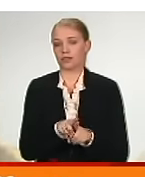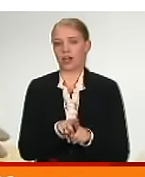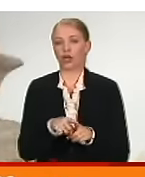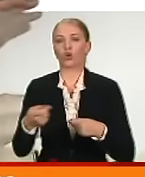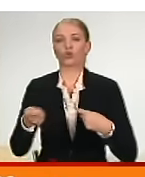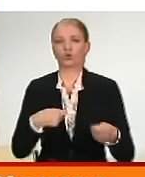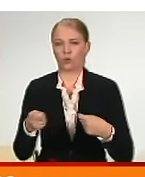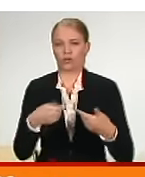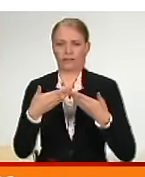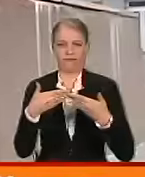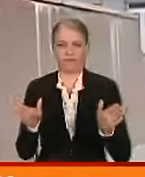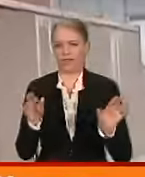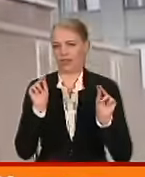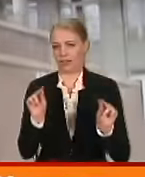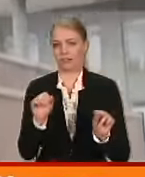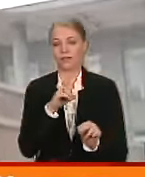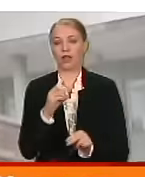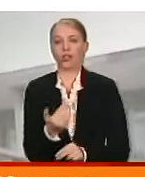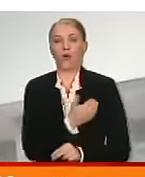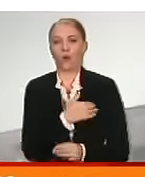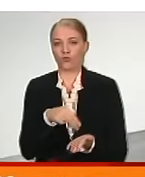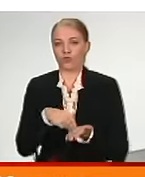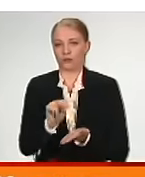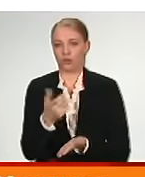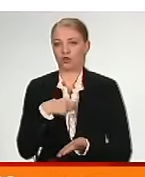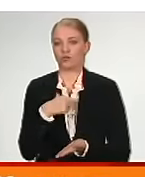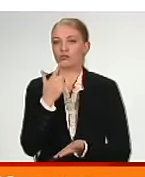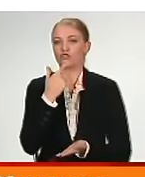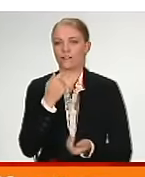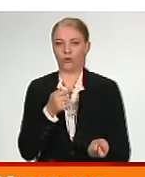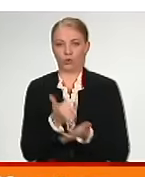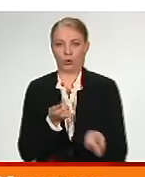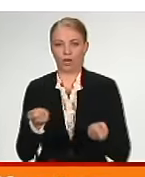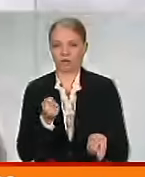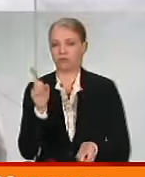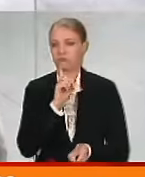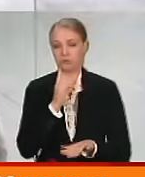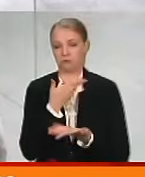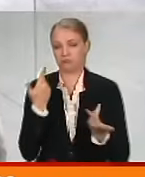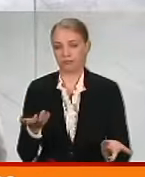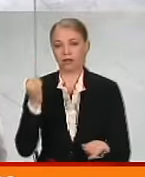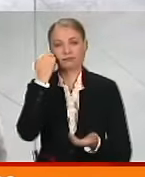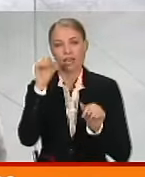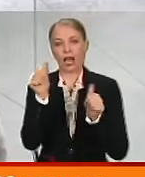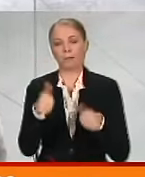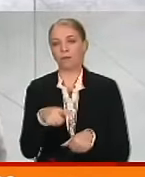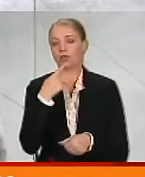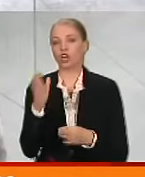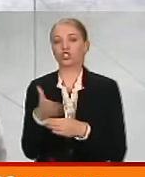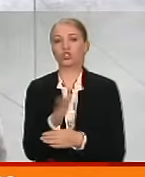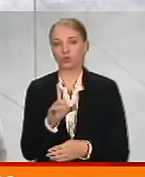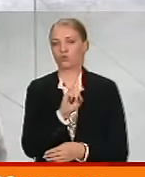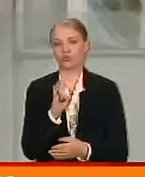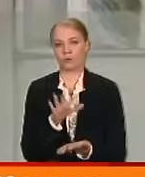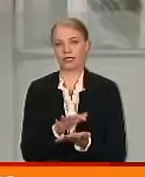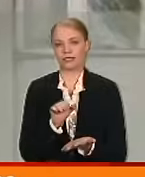торги прозорі і відкриті. Та от охочих придбати собі червоного керманича поки нема. А пам'ятник, каже, не зносять, аби